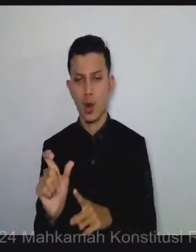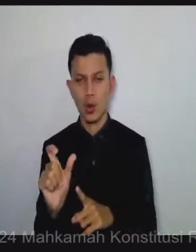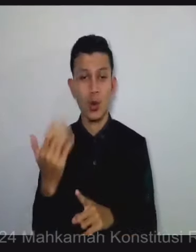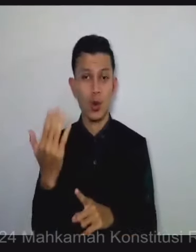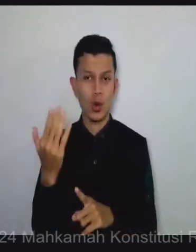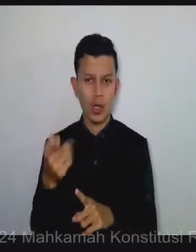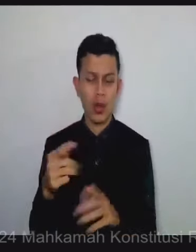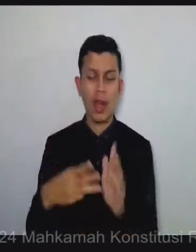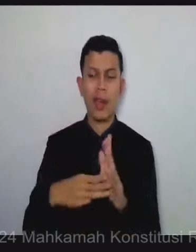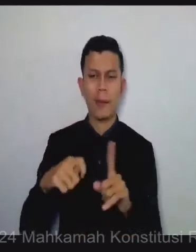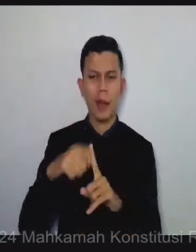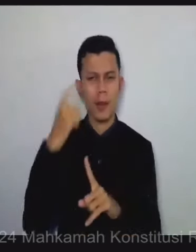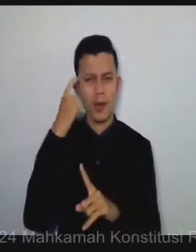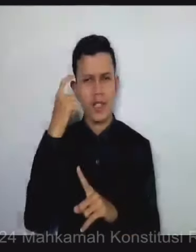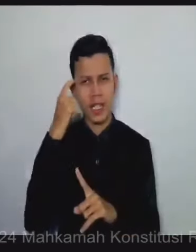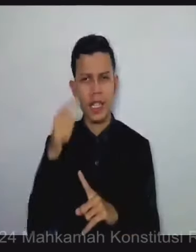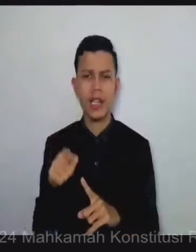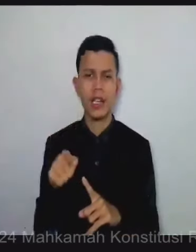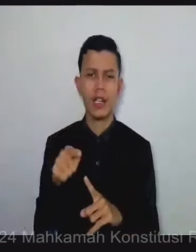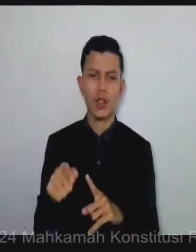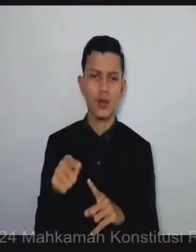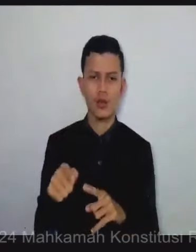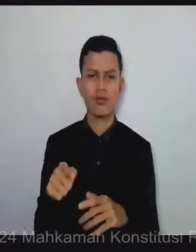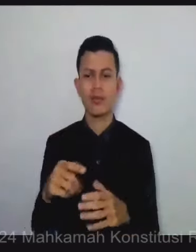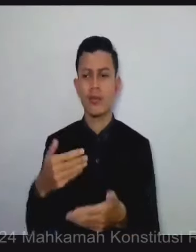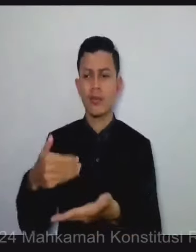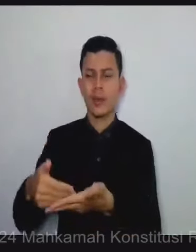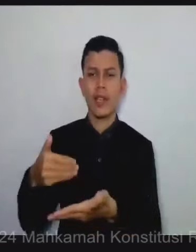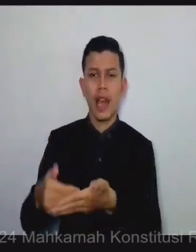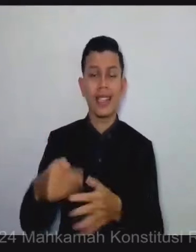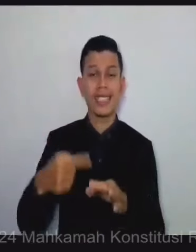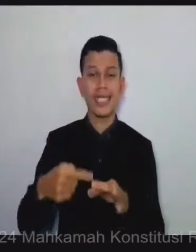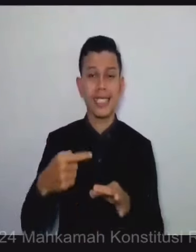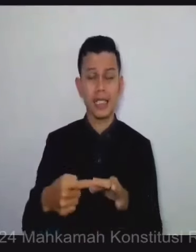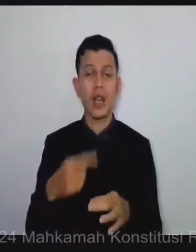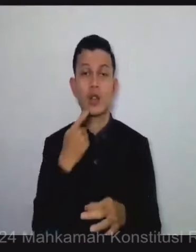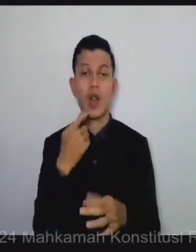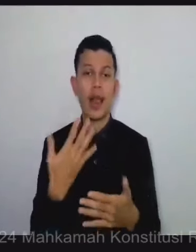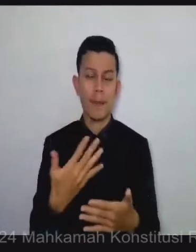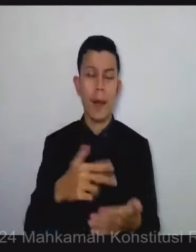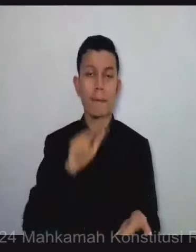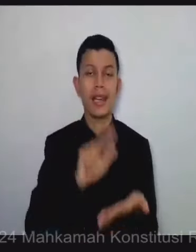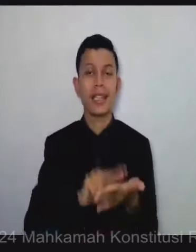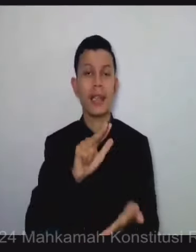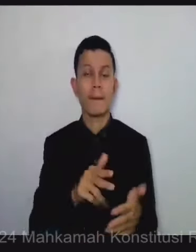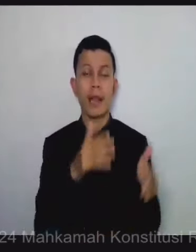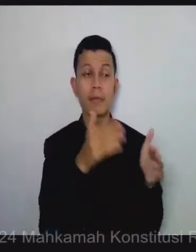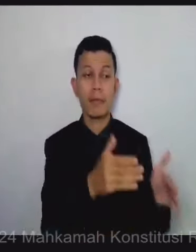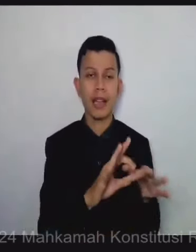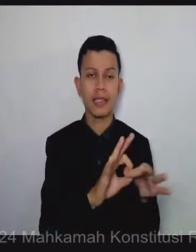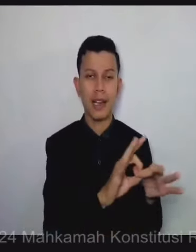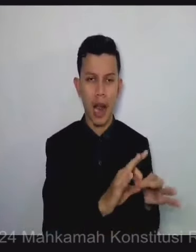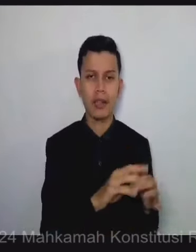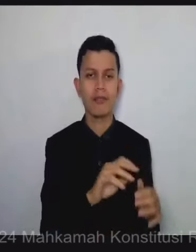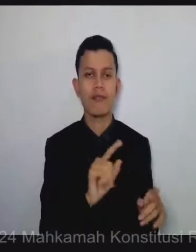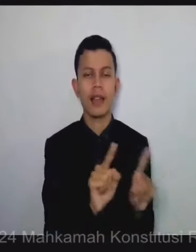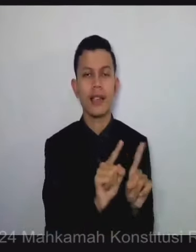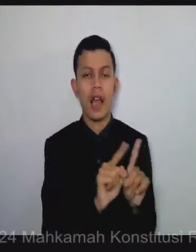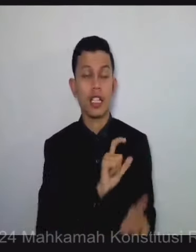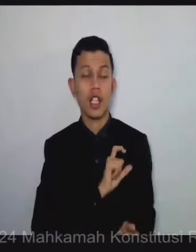mahkamah menilai dalil tersebut saling berkelindan satu sama lain Karena pada pokoknya mempersoalkan ke sahan penetapan pihak terkait sebagai Pasangan calon nomor